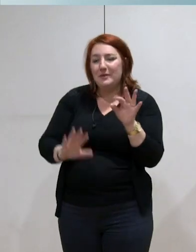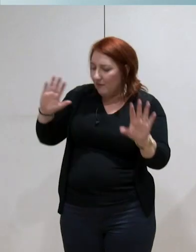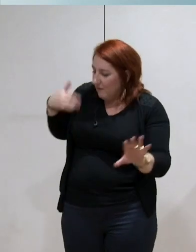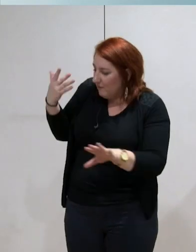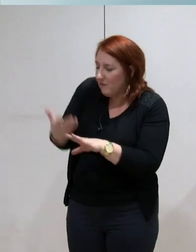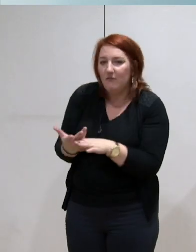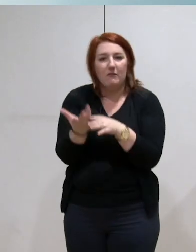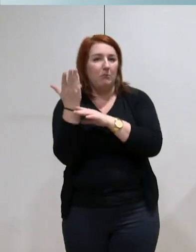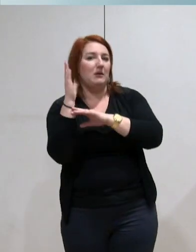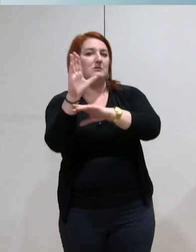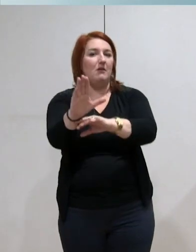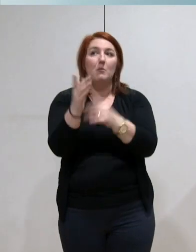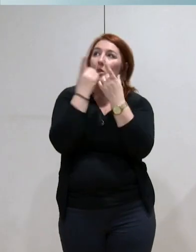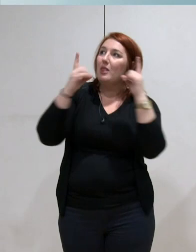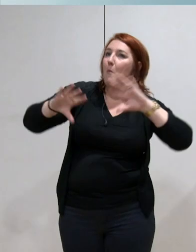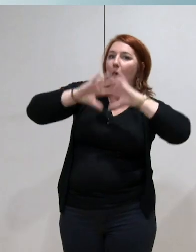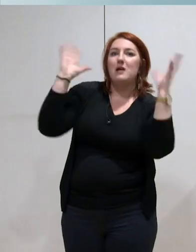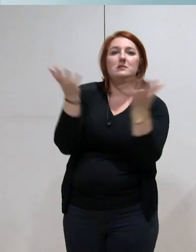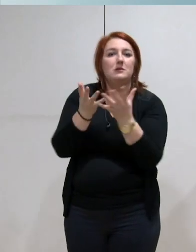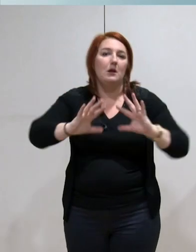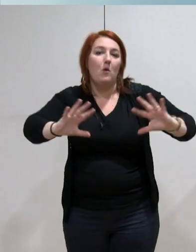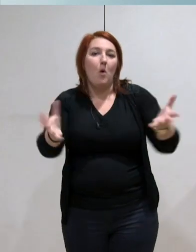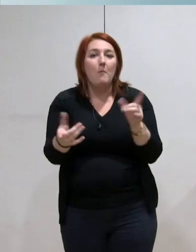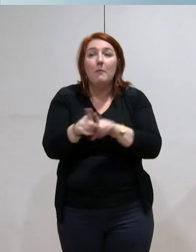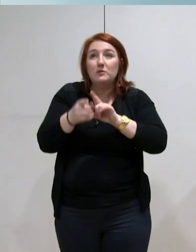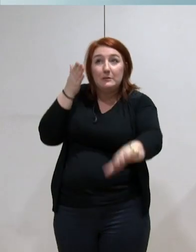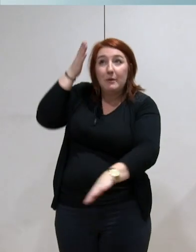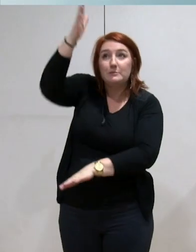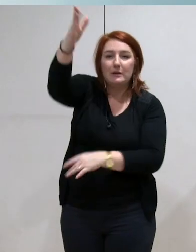la démocratie et d'imaginer ensemble les